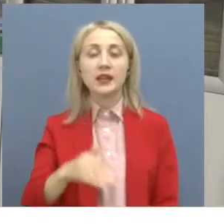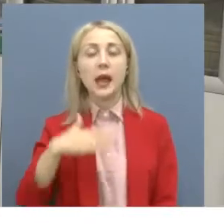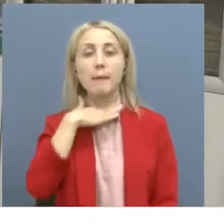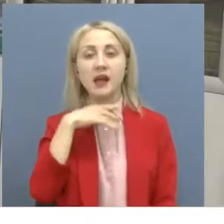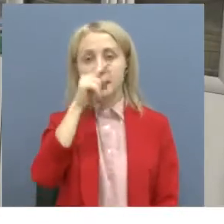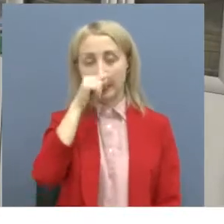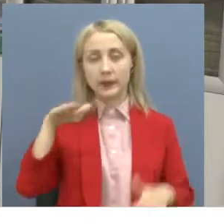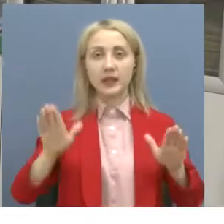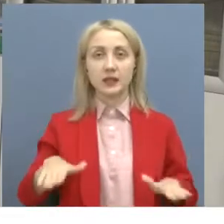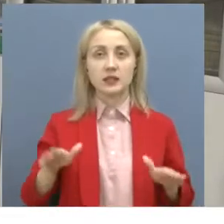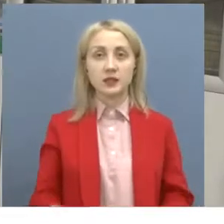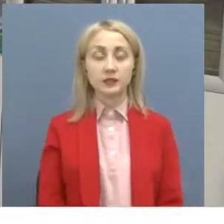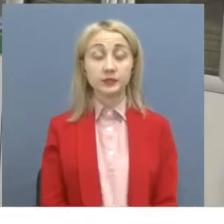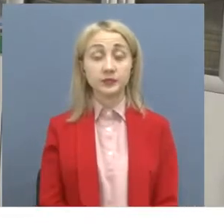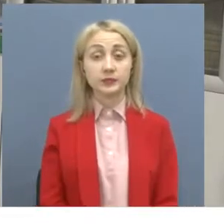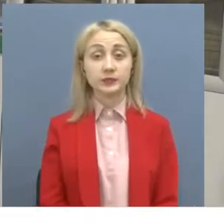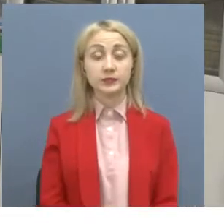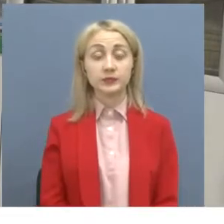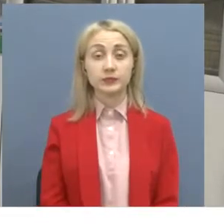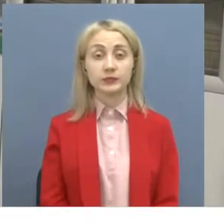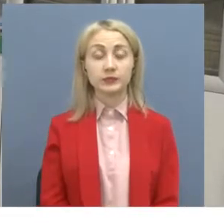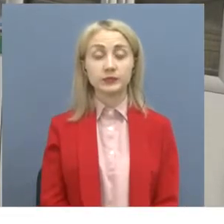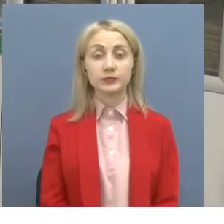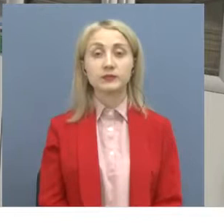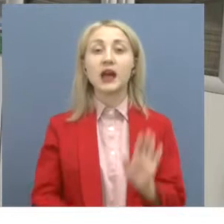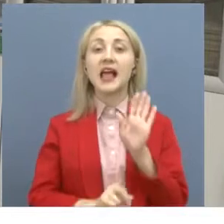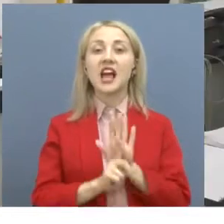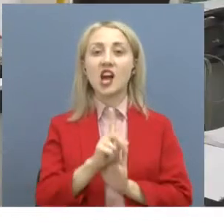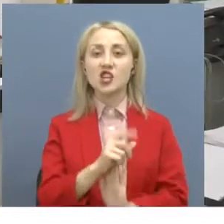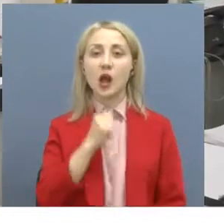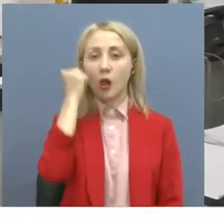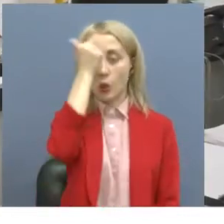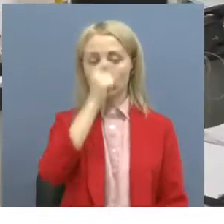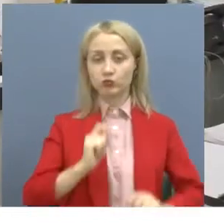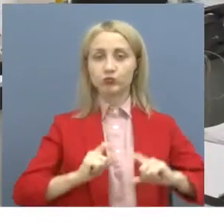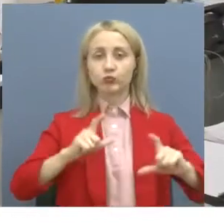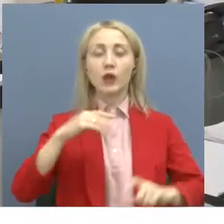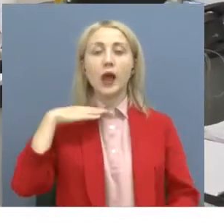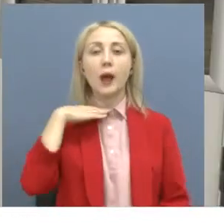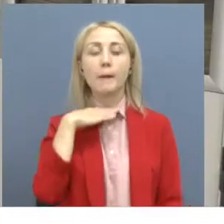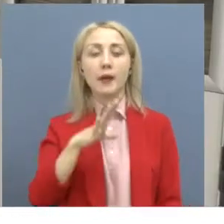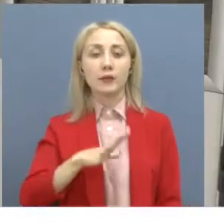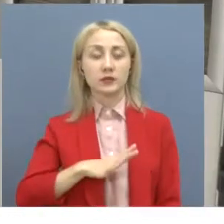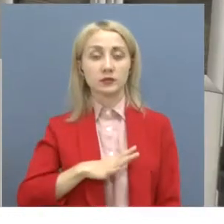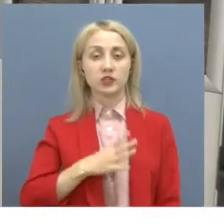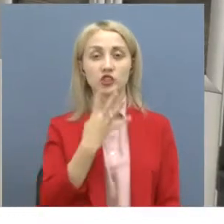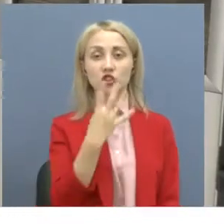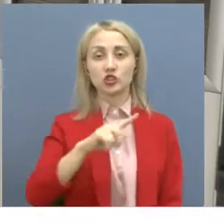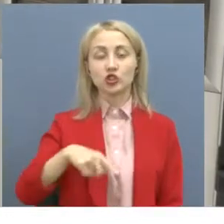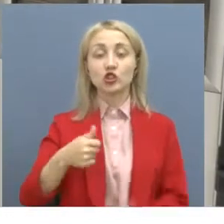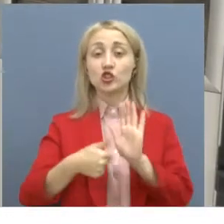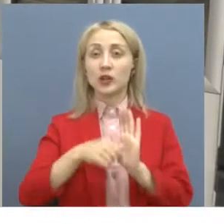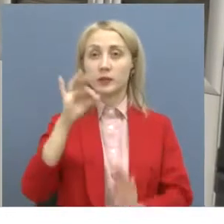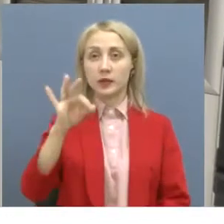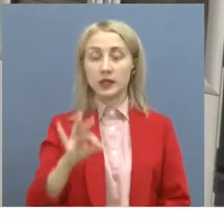данным, с начала года рост цен на мясо в целом. Статистикалық мәліметтерге сәйкес, жыл басынан бері өңір бойынша еттің бағасы 4,5% көскен.